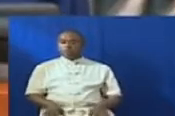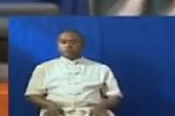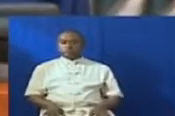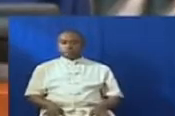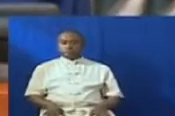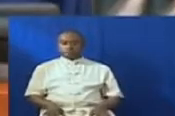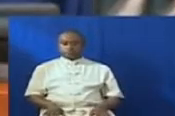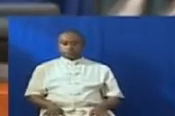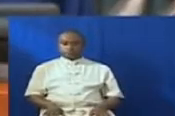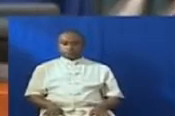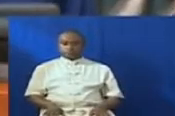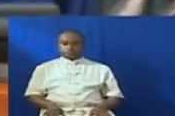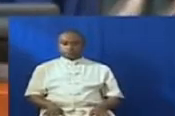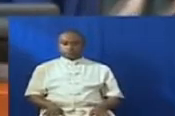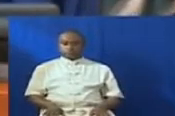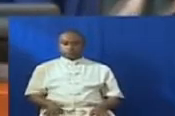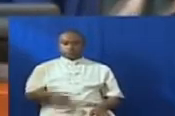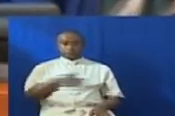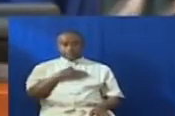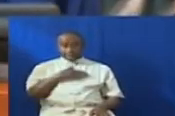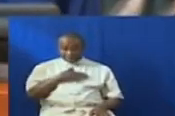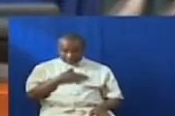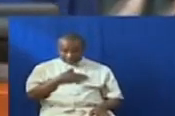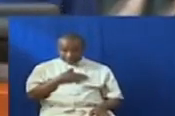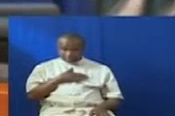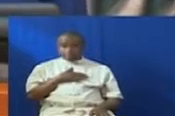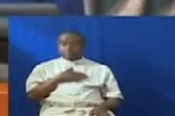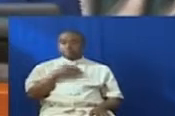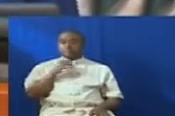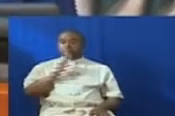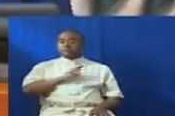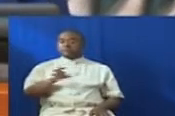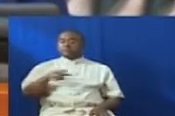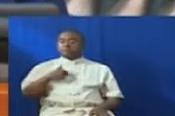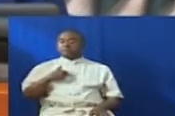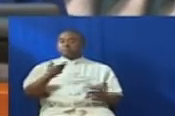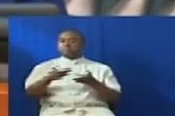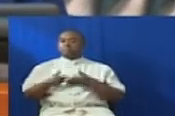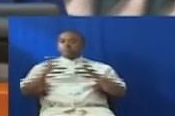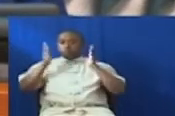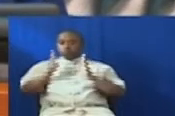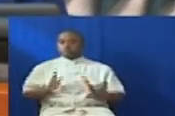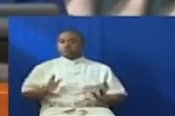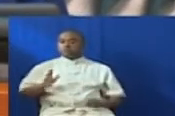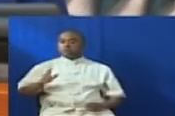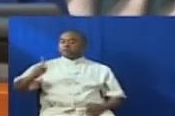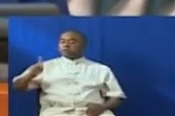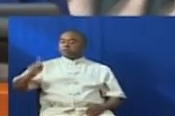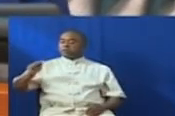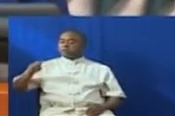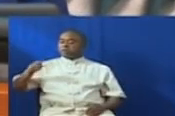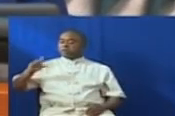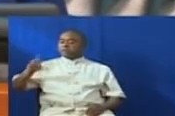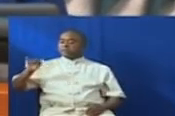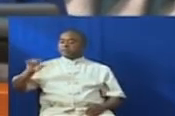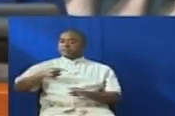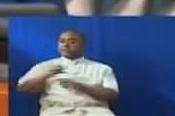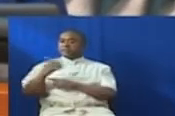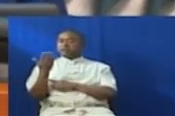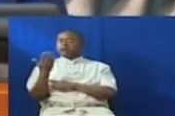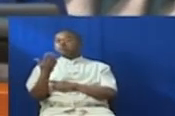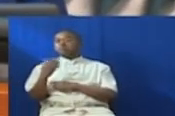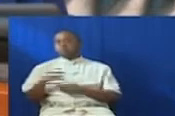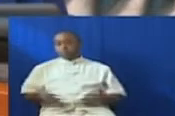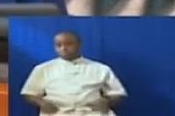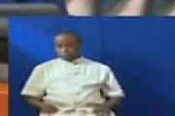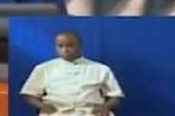Asante sana. Nilikuwa nimeshamtaja Mheshimiwa Rose Kamili atachangia kwa dakika 5. Atafuatiwa na